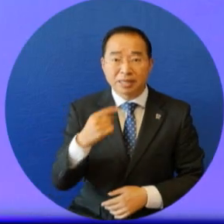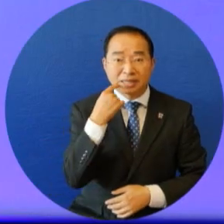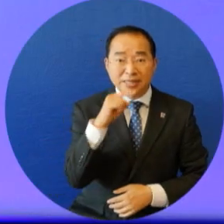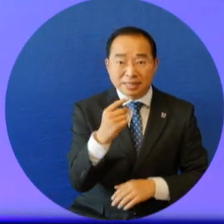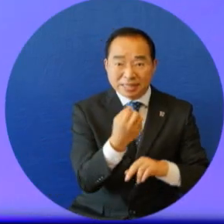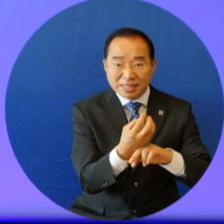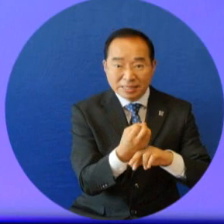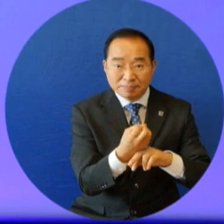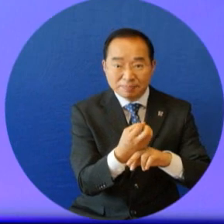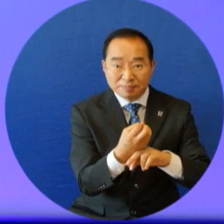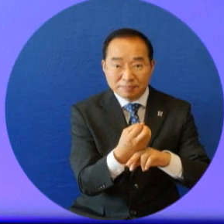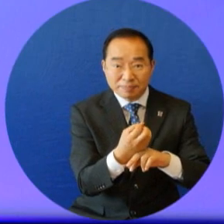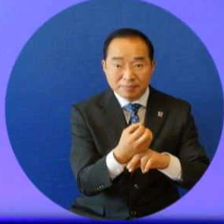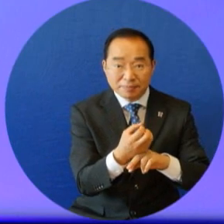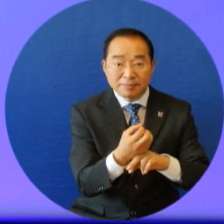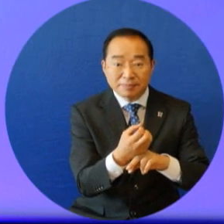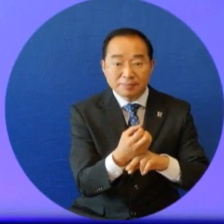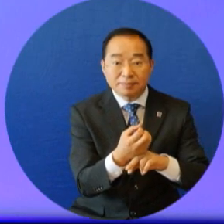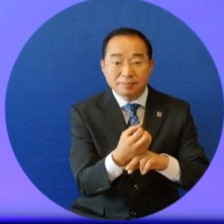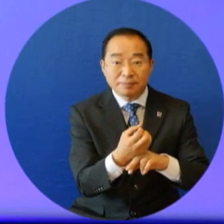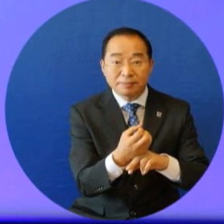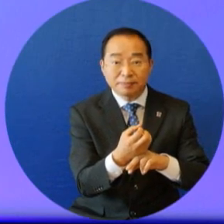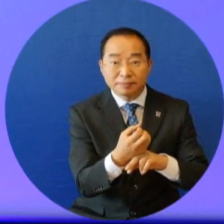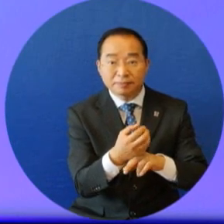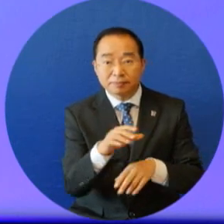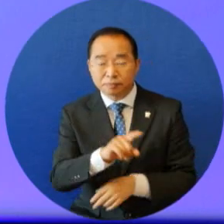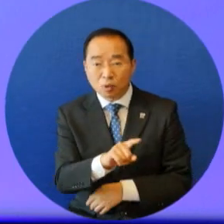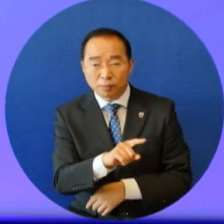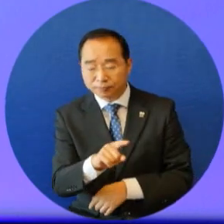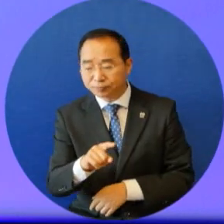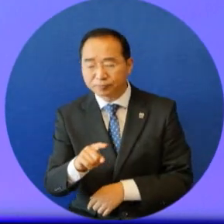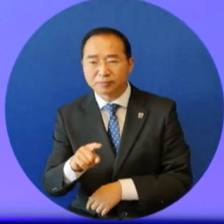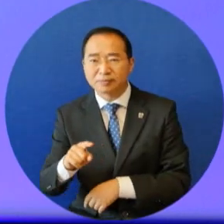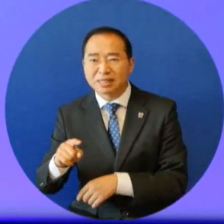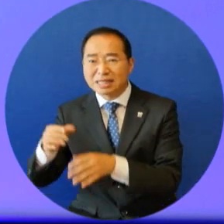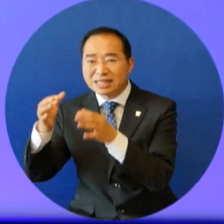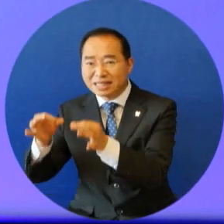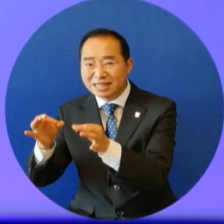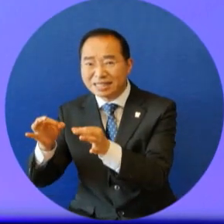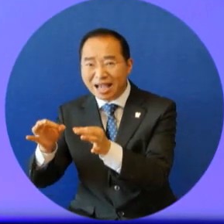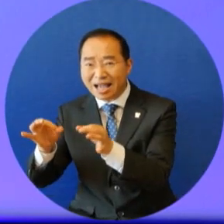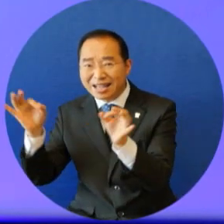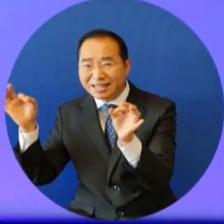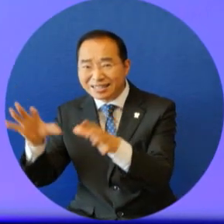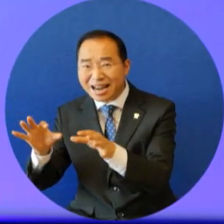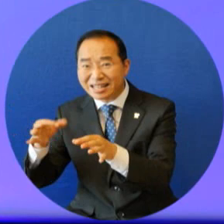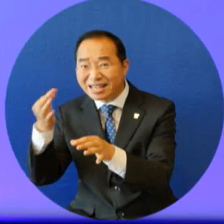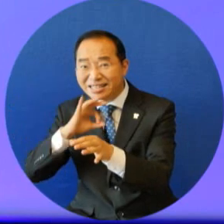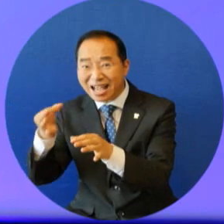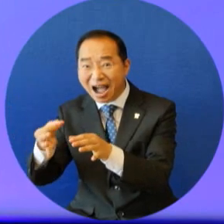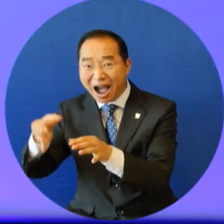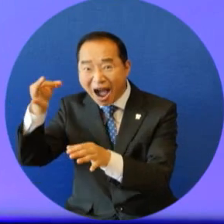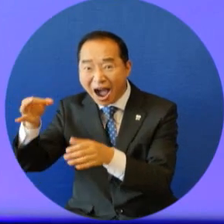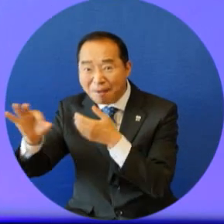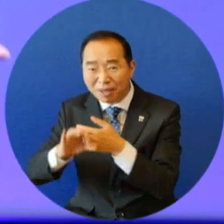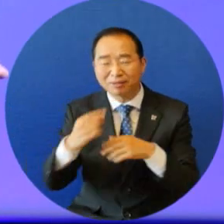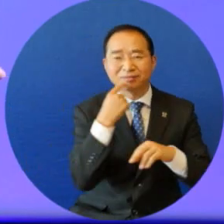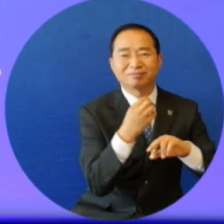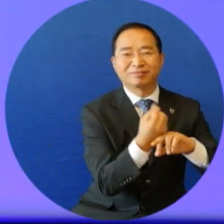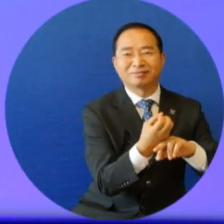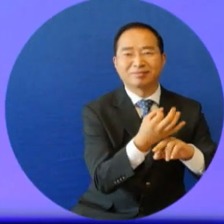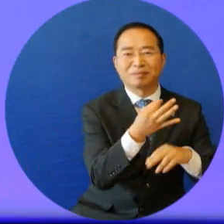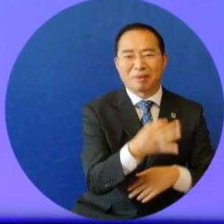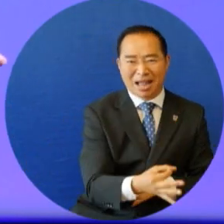즉 금은 단기금리가 올라가면 금은 이게 쥐약이에요. 왜 그러냐 하면 금은